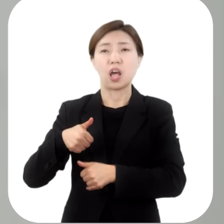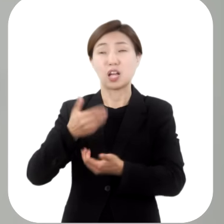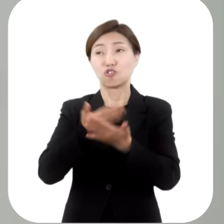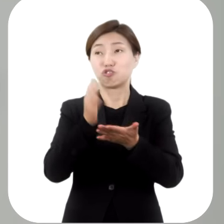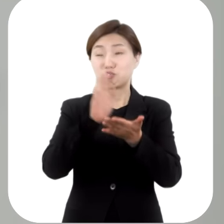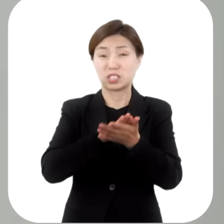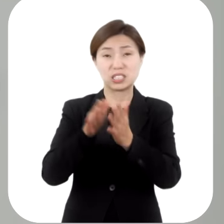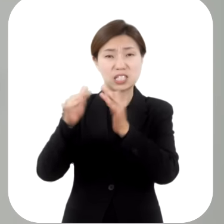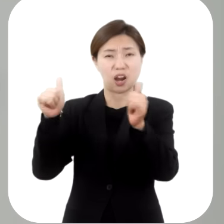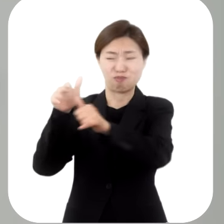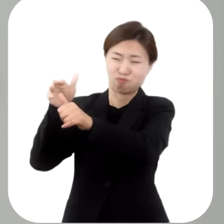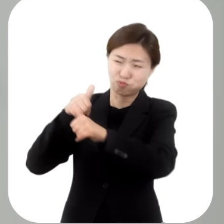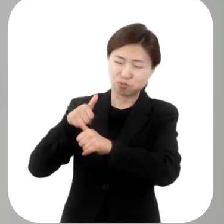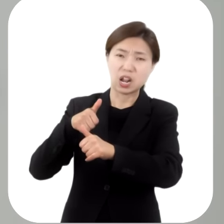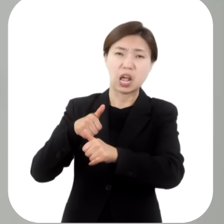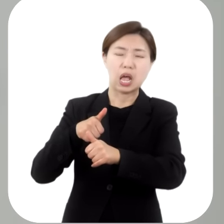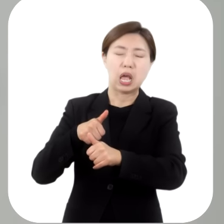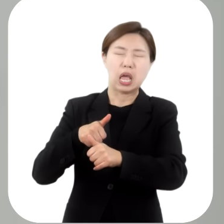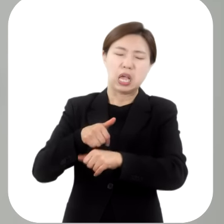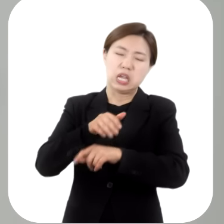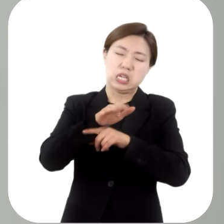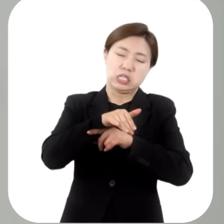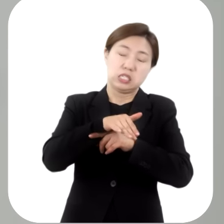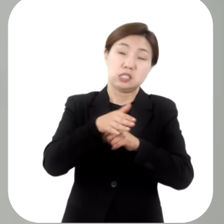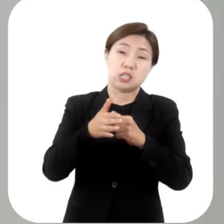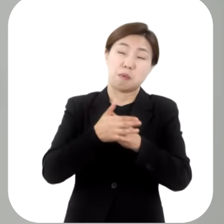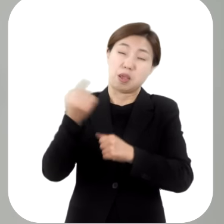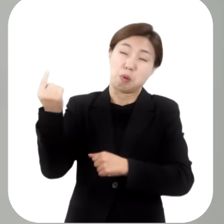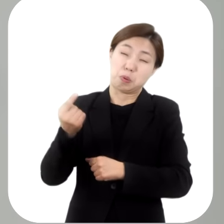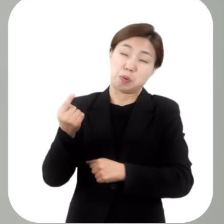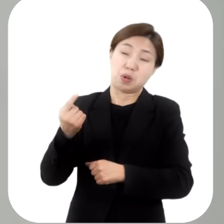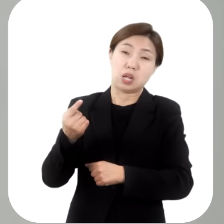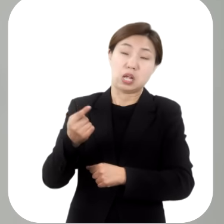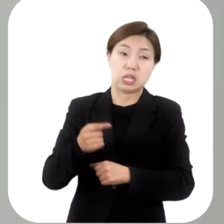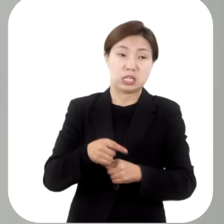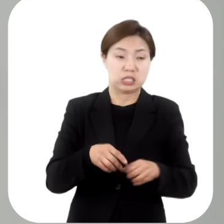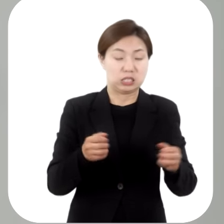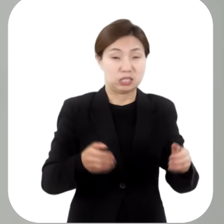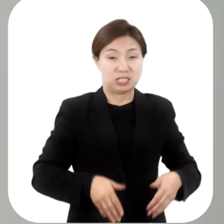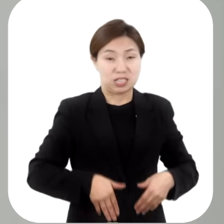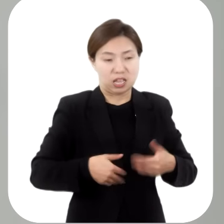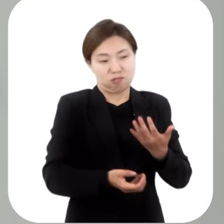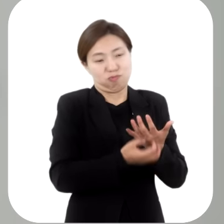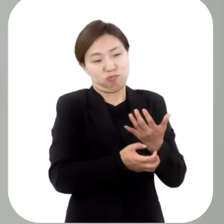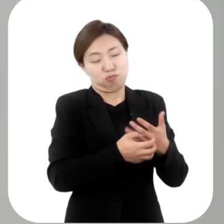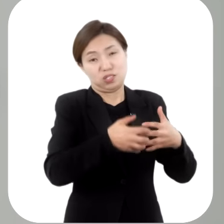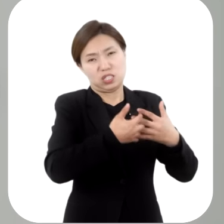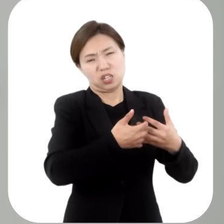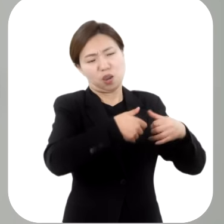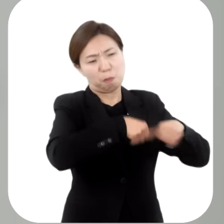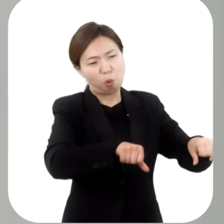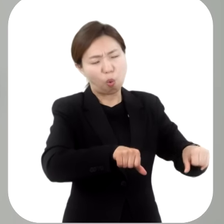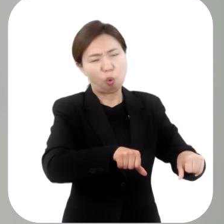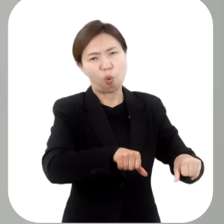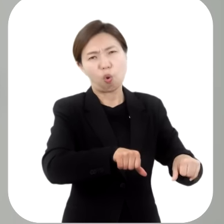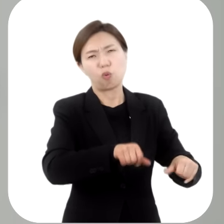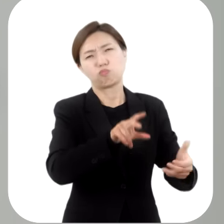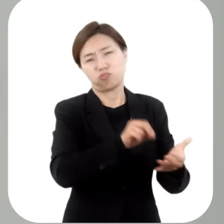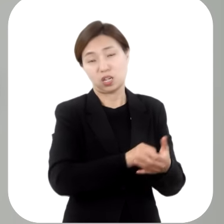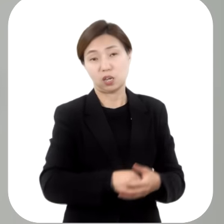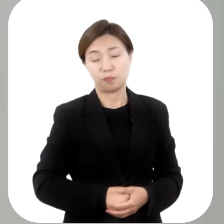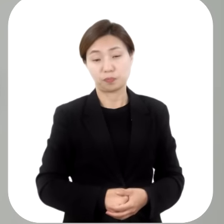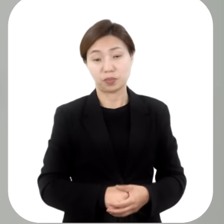부르면 제가 요즘 시골에 사니까 금방 안 옵니다. 보일러가 고장나도